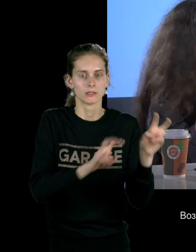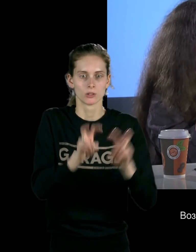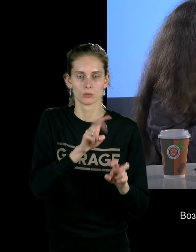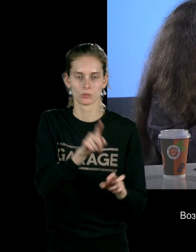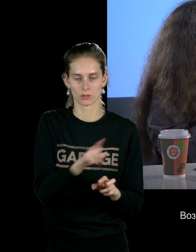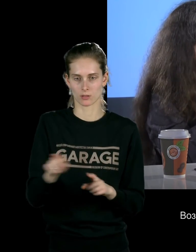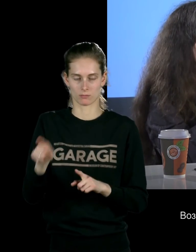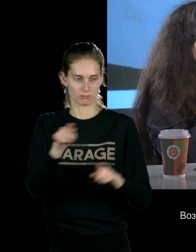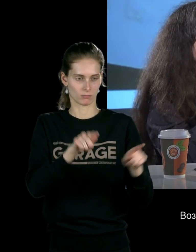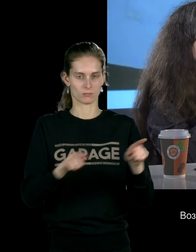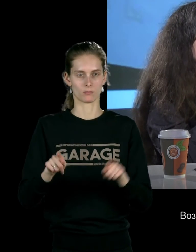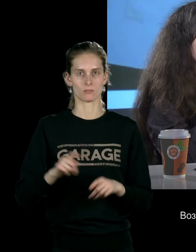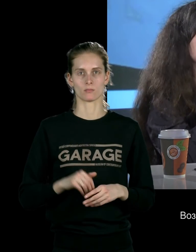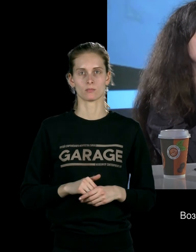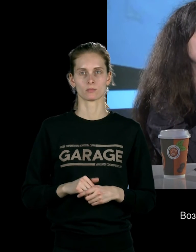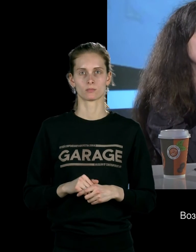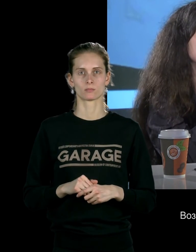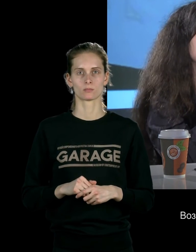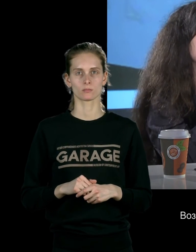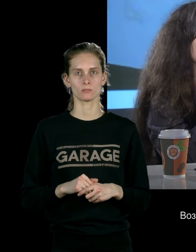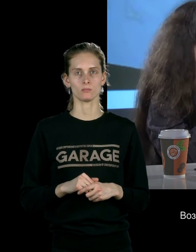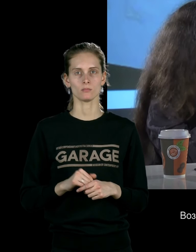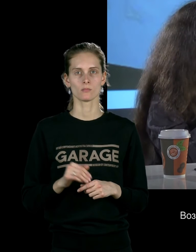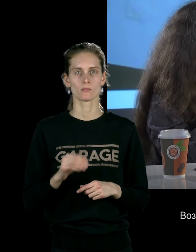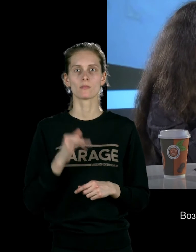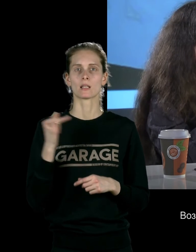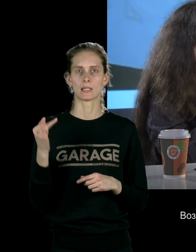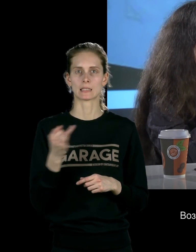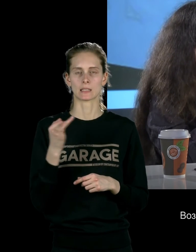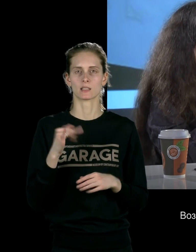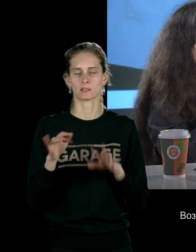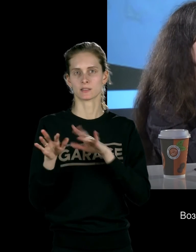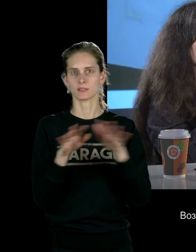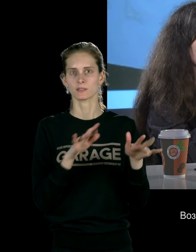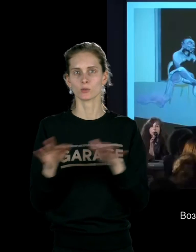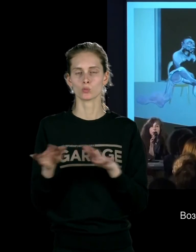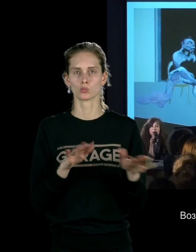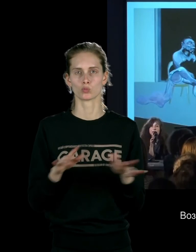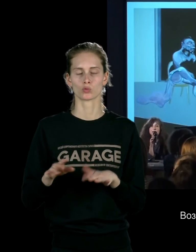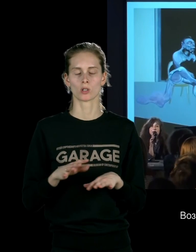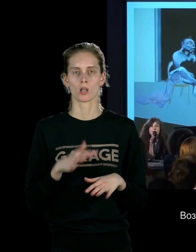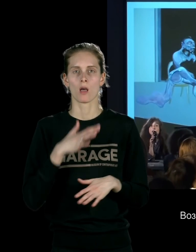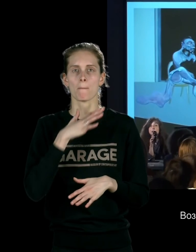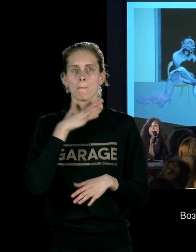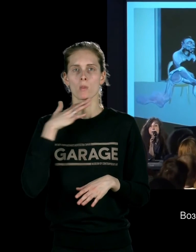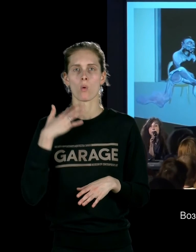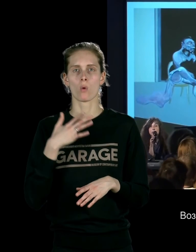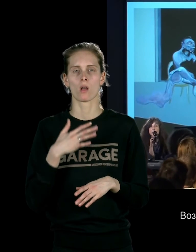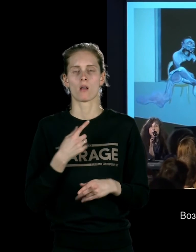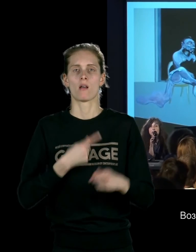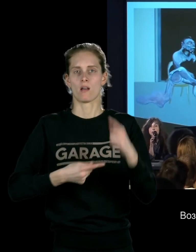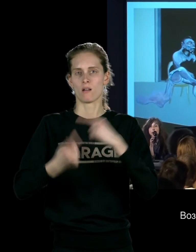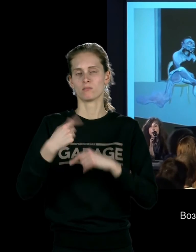огромные мухи. Вообще, это очень интересный сюжет, что как бы все многие, вот это возвращение античности